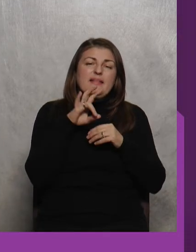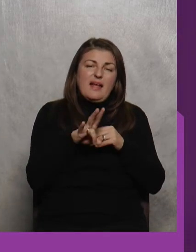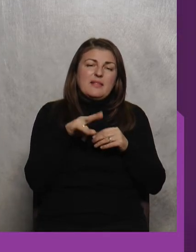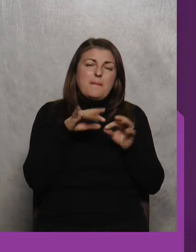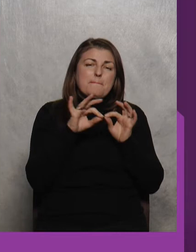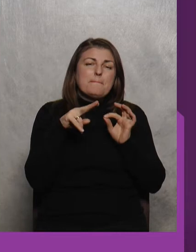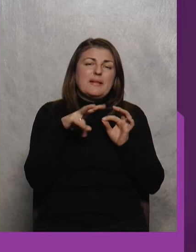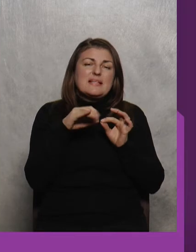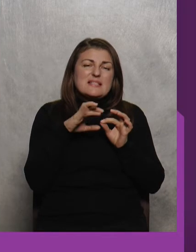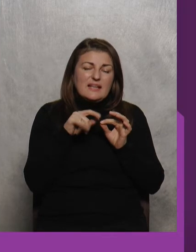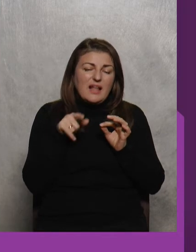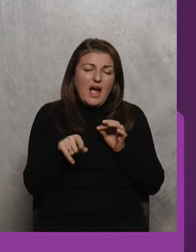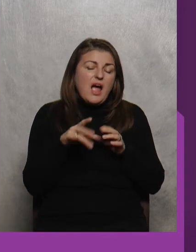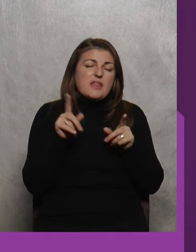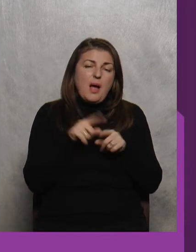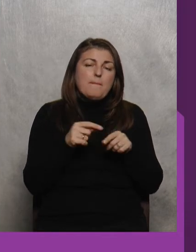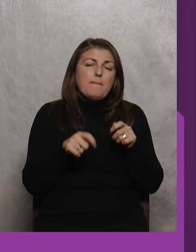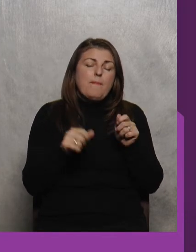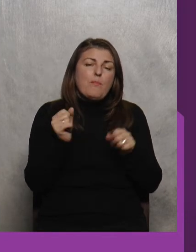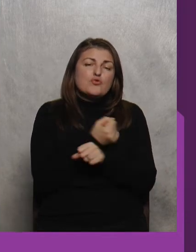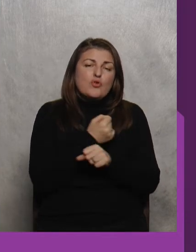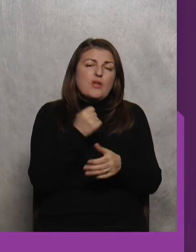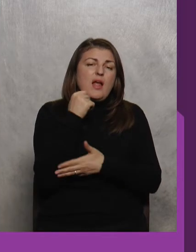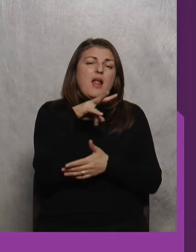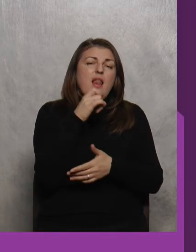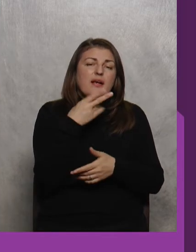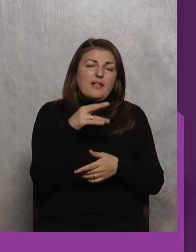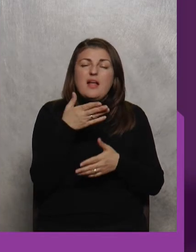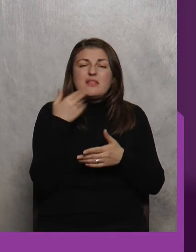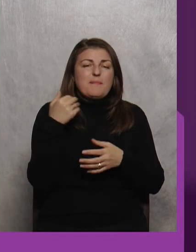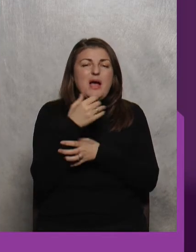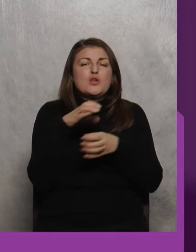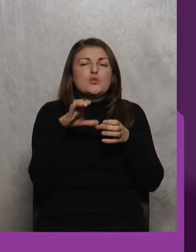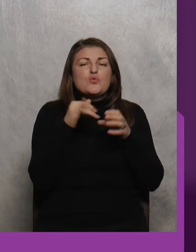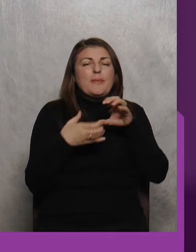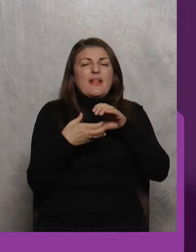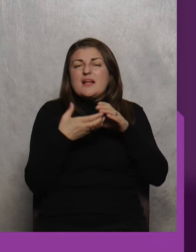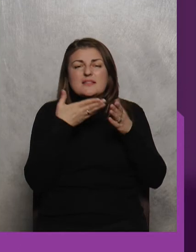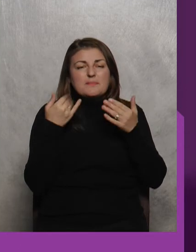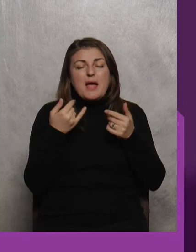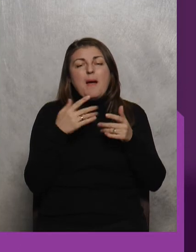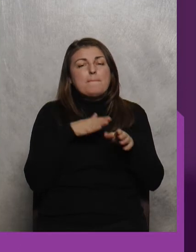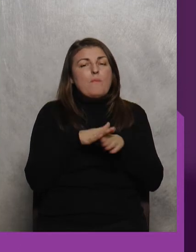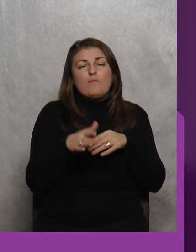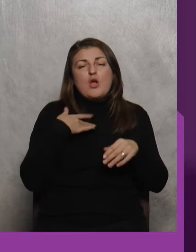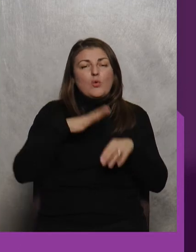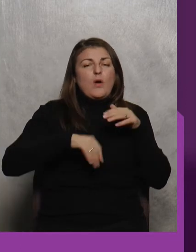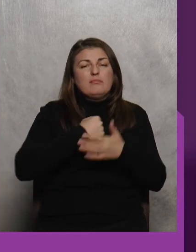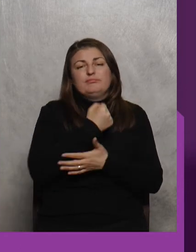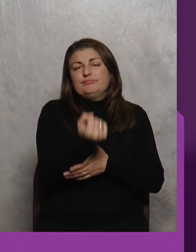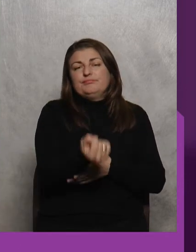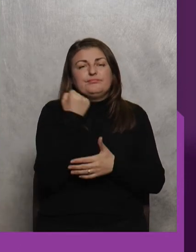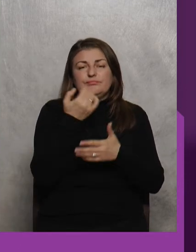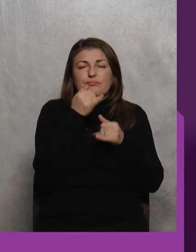титановими пластинами та пошкодженнями ліктя, і нема пронації супінації, і повністю не розгинається.